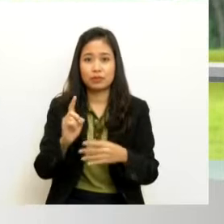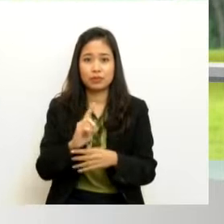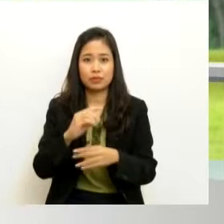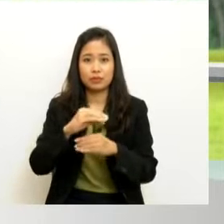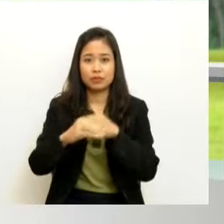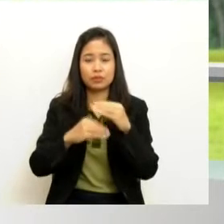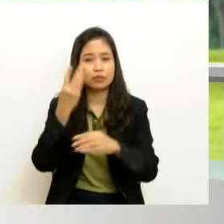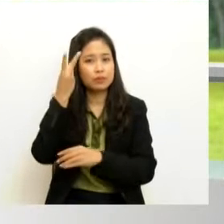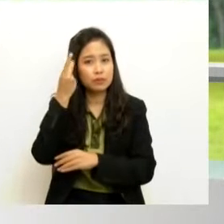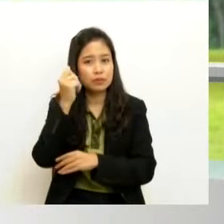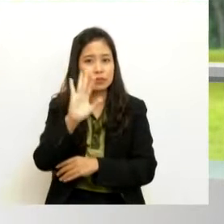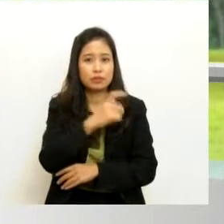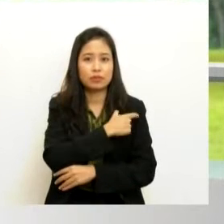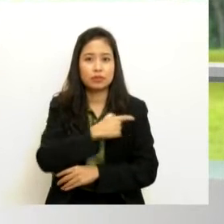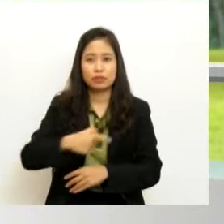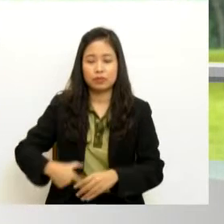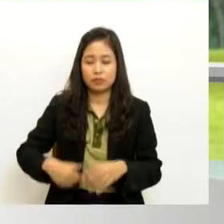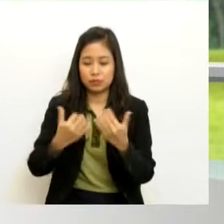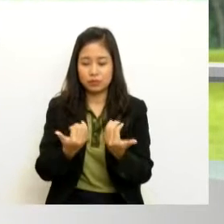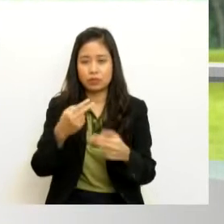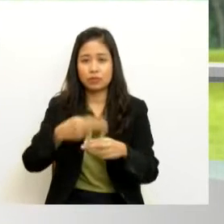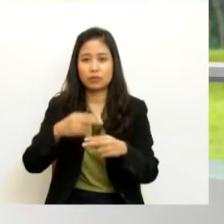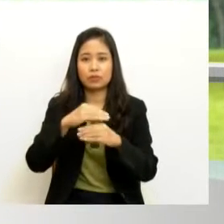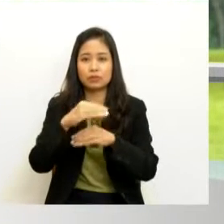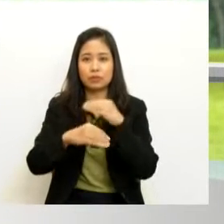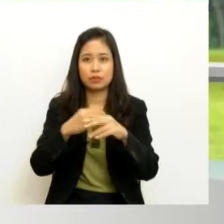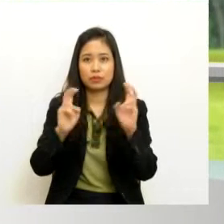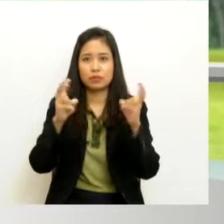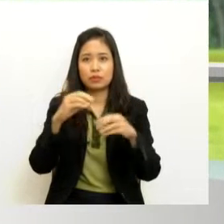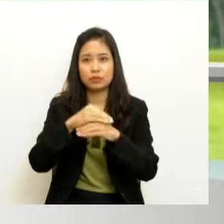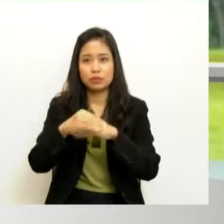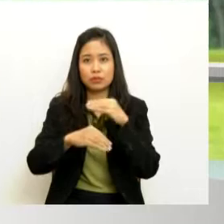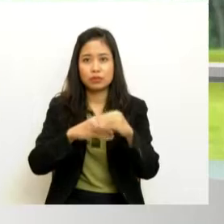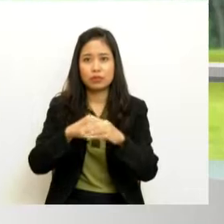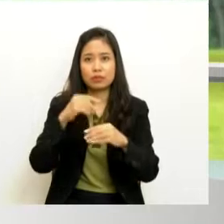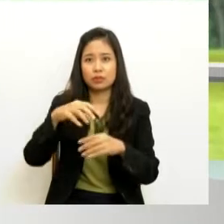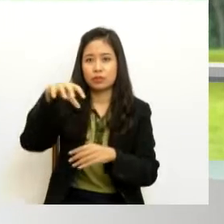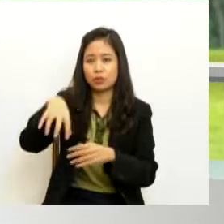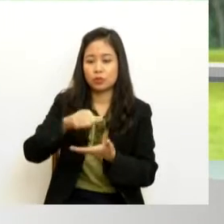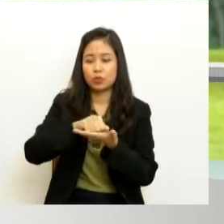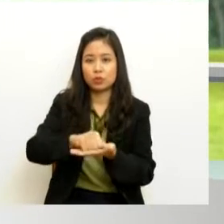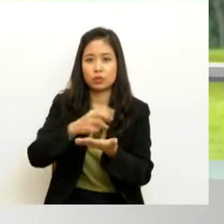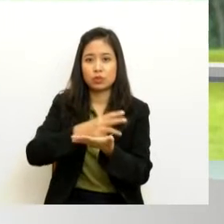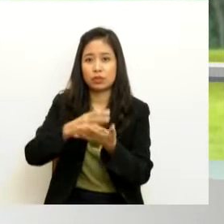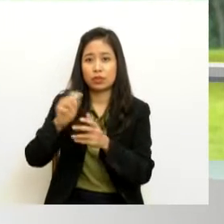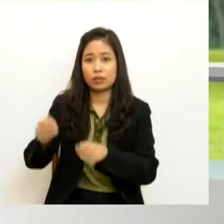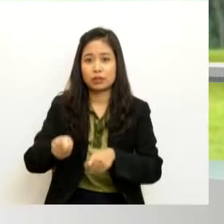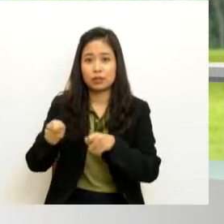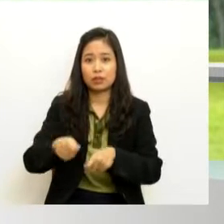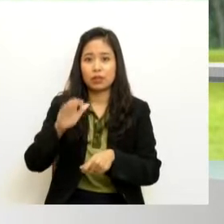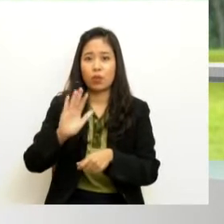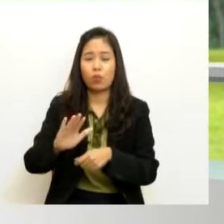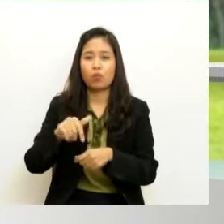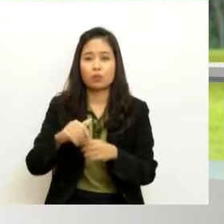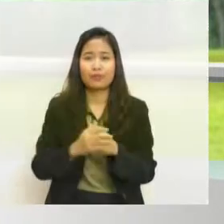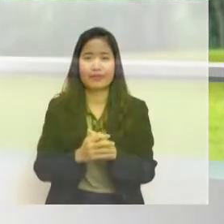การอันเนื่องมาจากพระราชดำริวันนี้เราขอนำเสนอในชื่อตอนโครงการศูนย์บริการวิชาการเกษตรของมูลนิธิชัยพัฒนา